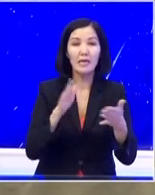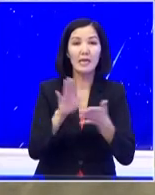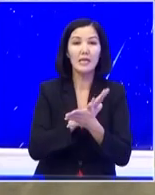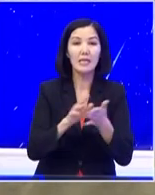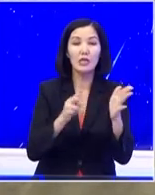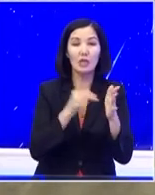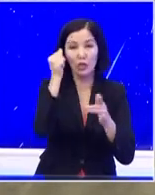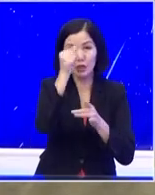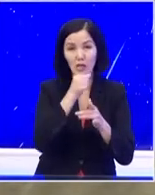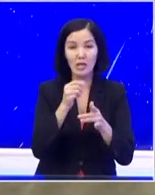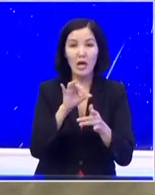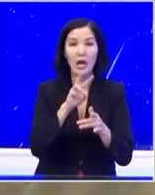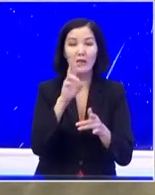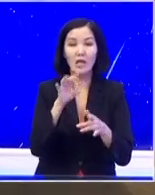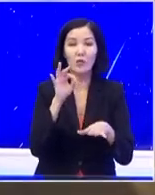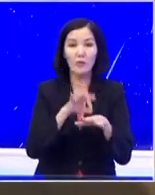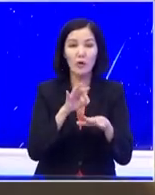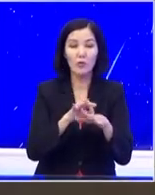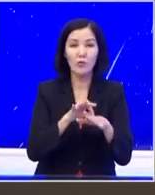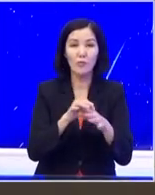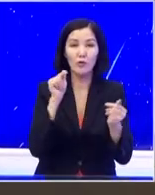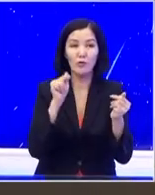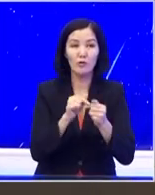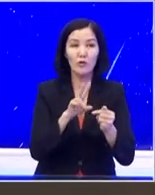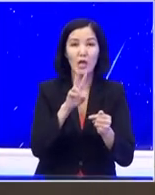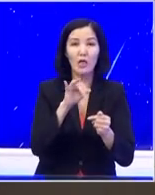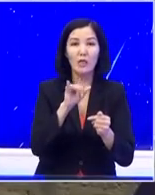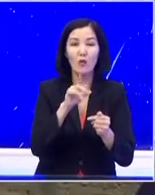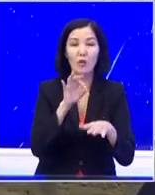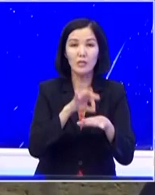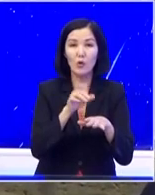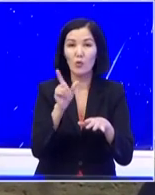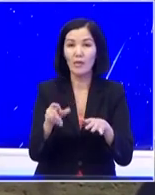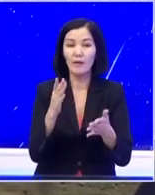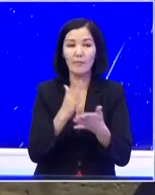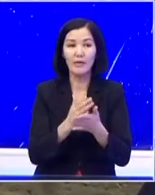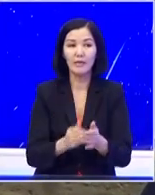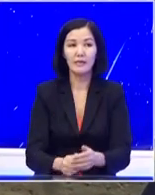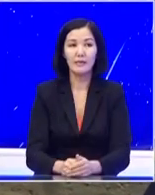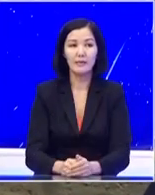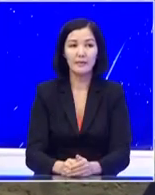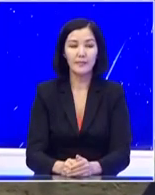7 жылдан бері онкологиялық аурумен күресіп жүрген науқас та бар.